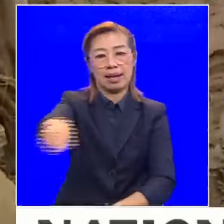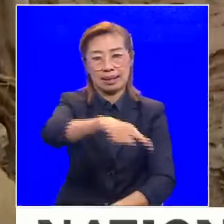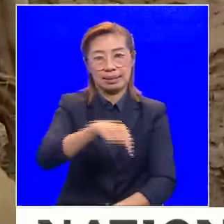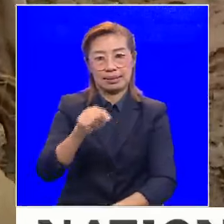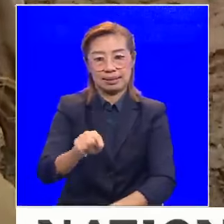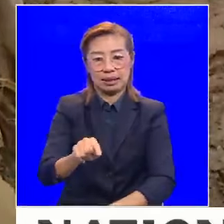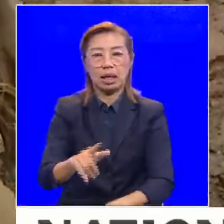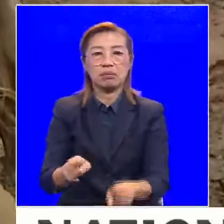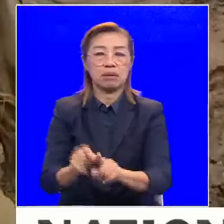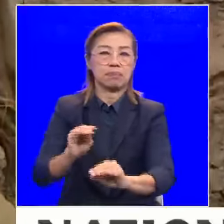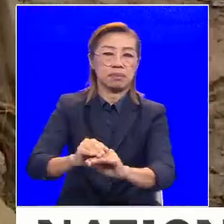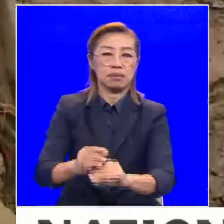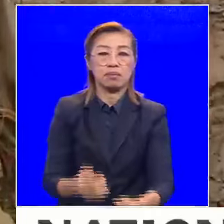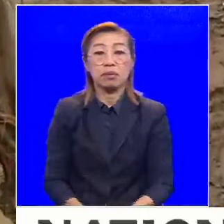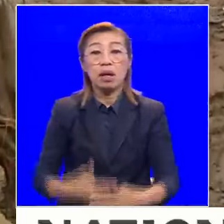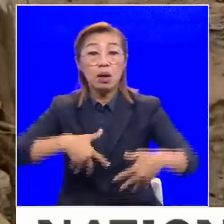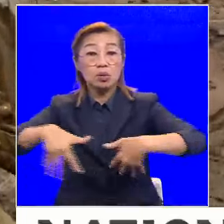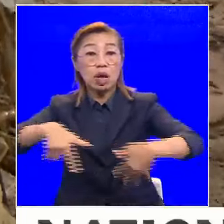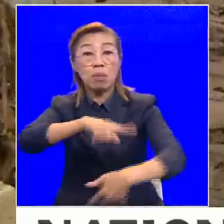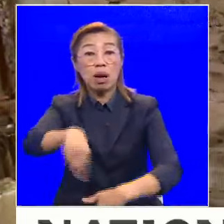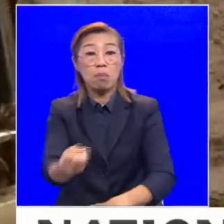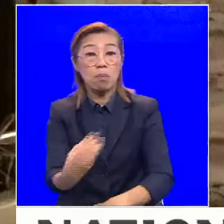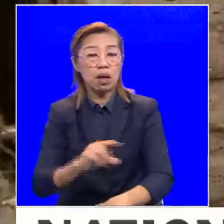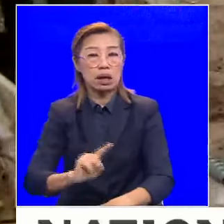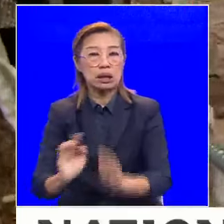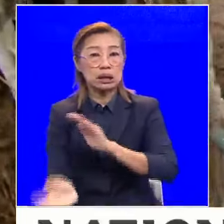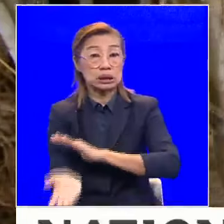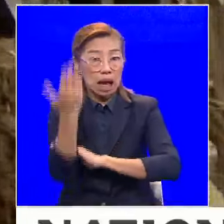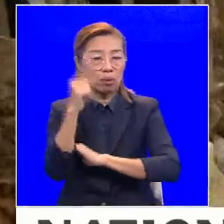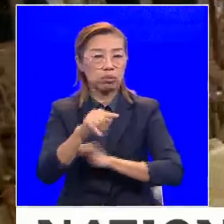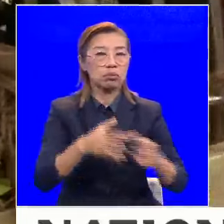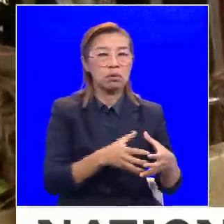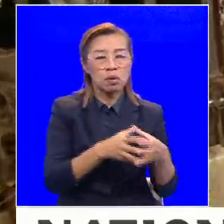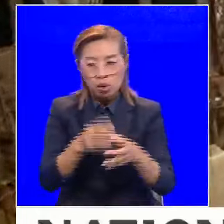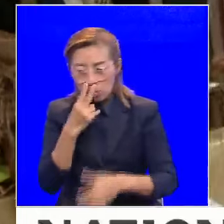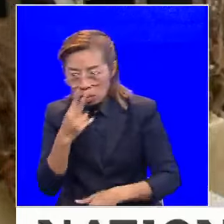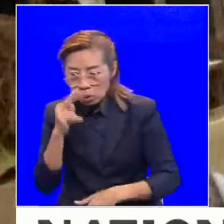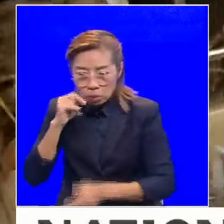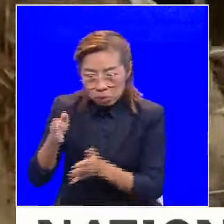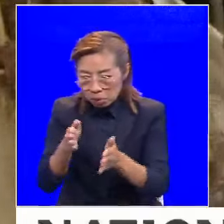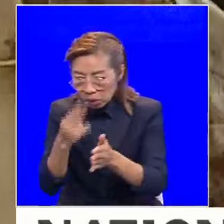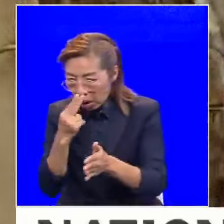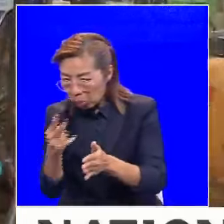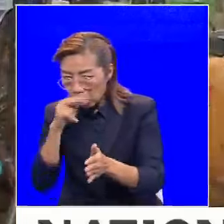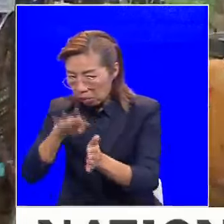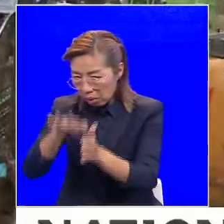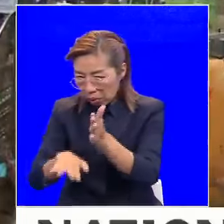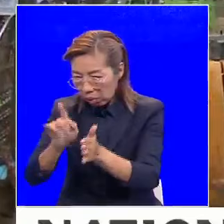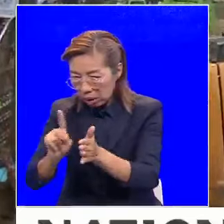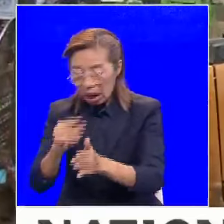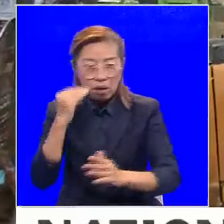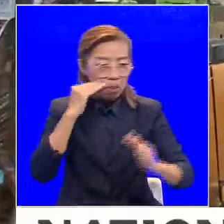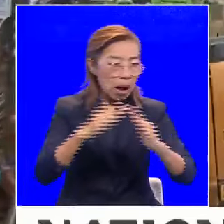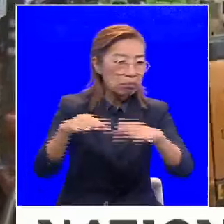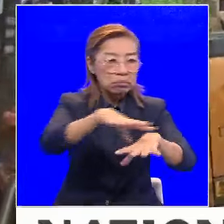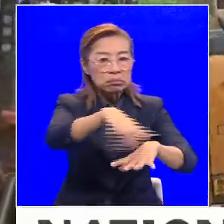พิ่มขึ้นด้วยส่วนชาวบ้านเองเช้าวันนี้นะคะก็ยังคงมาติดตามสถานการณ์น้ำแล้วก็เข้ามาดูบ้านเรือนของตัวเองนะคะบางคนเนี่ยบ้านยังพังเสียห